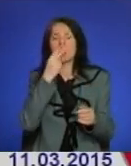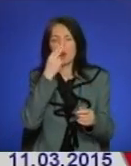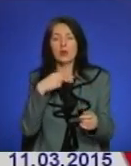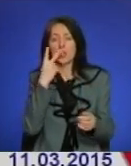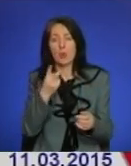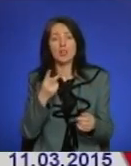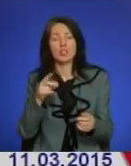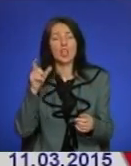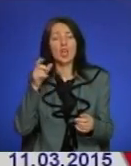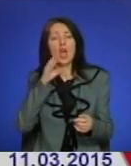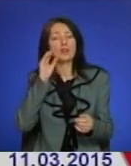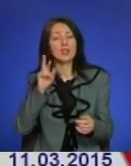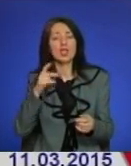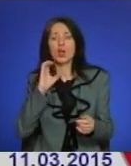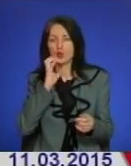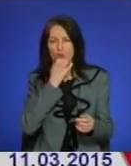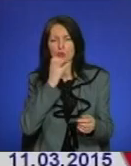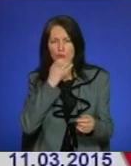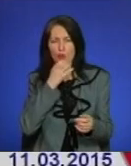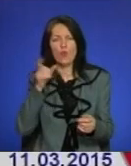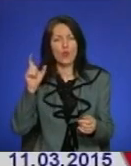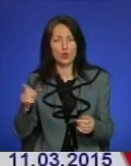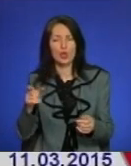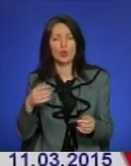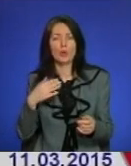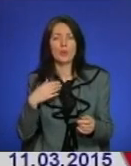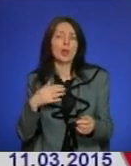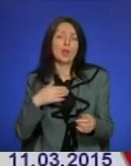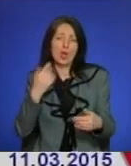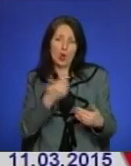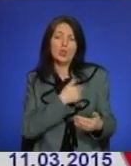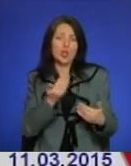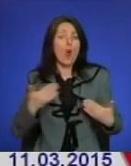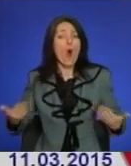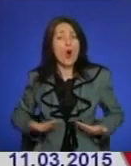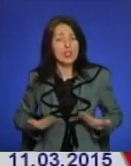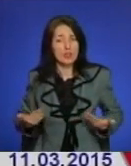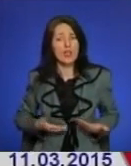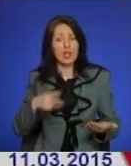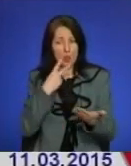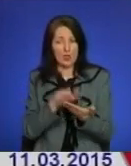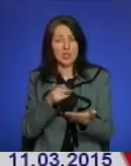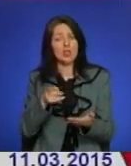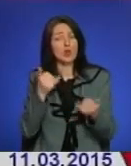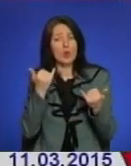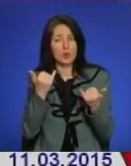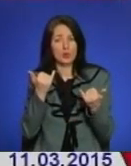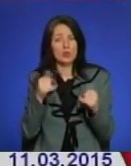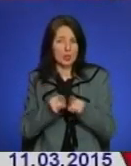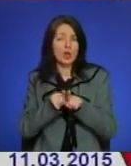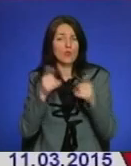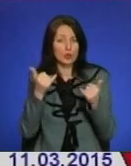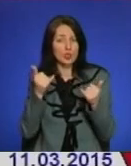через його картини оживити його в сучасному суспільстві, показати його сучасником нашим.